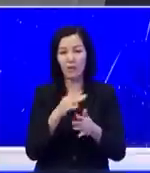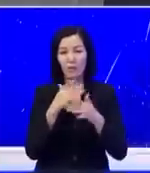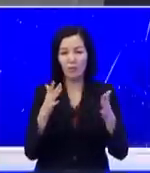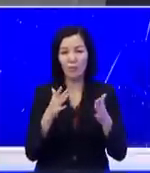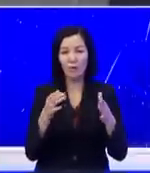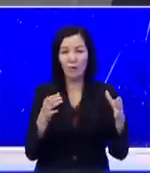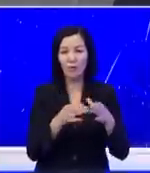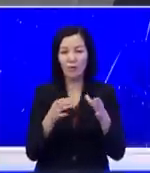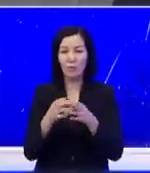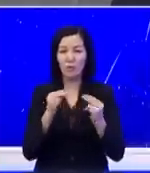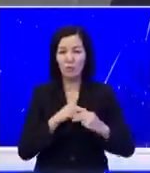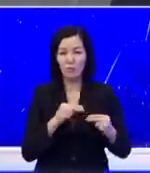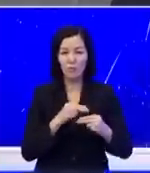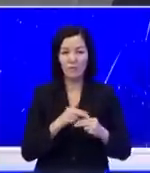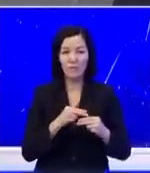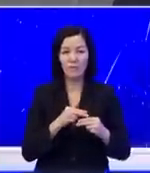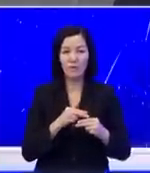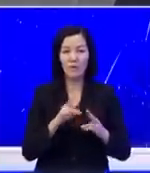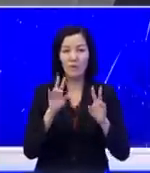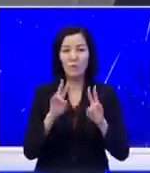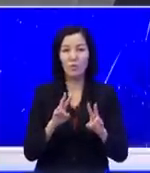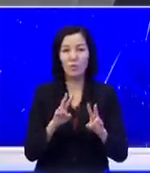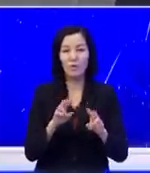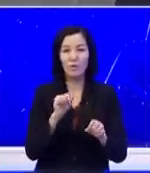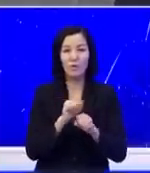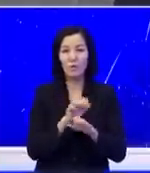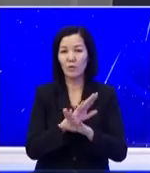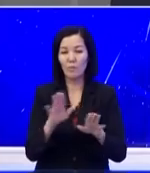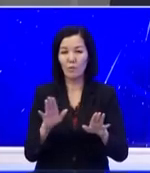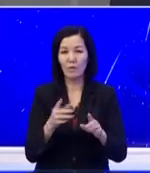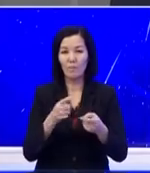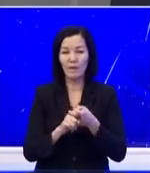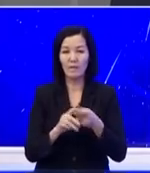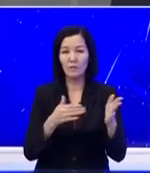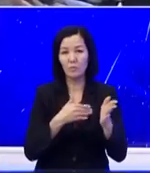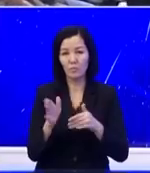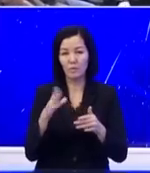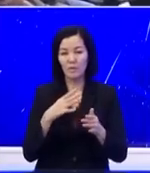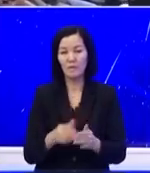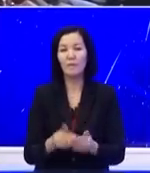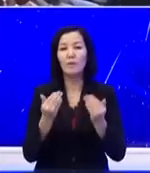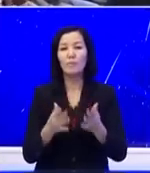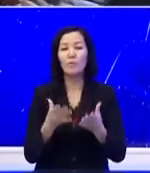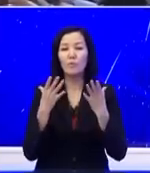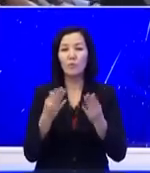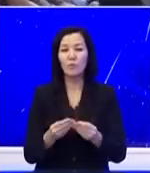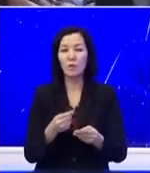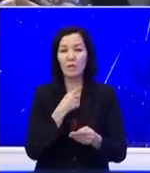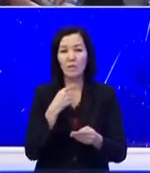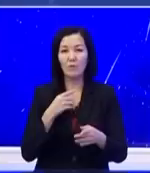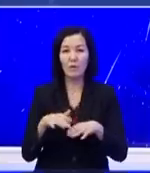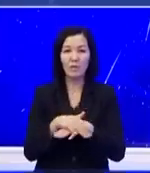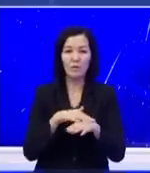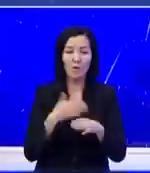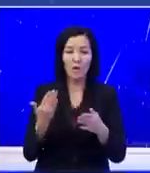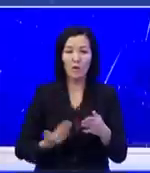ұйымда жұмыс жасайтын, бірақ соның біреуінде тоқтап тұр болмаған себептен бастатып шешім шығарылды. Бүгінде талдықорғандық тұрғындар да